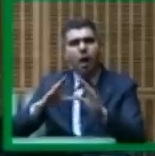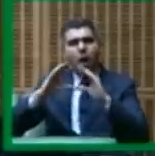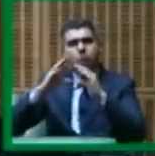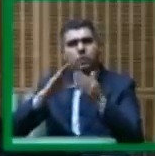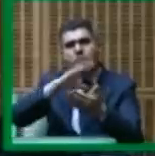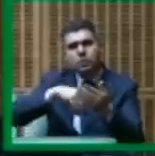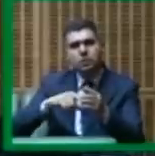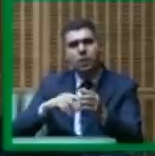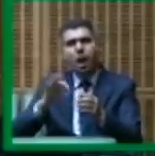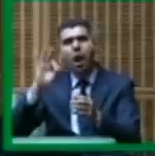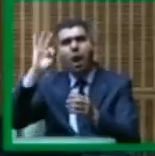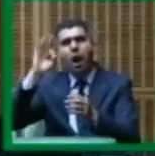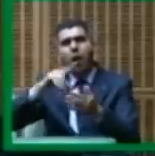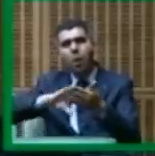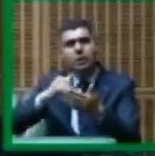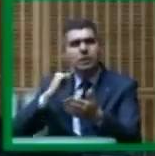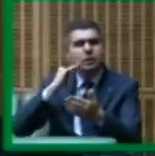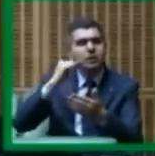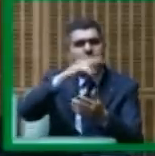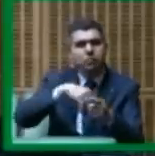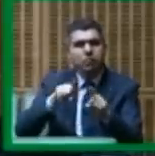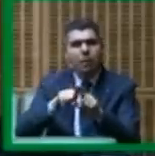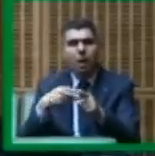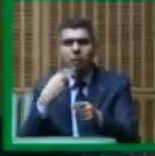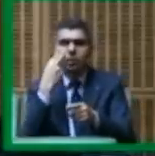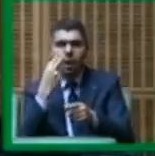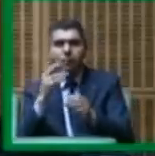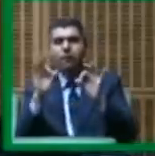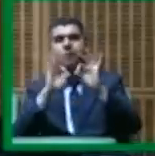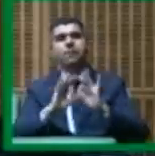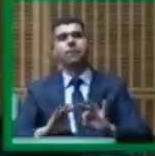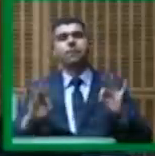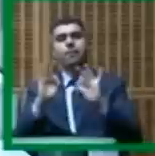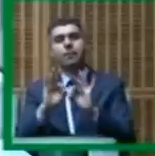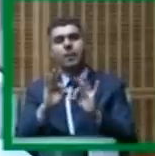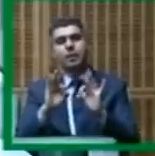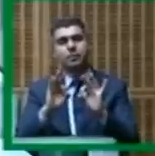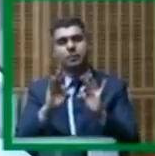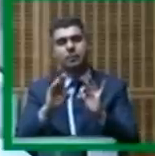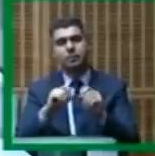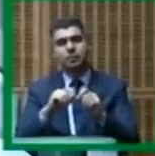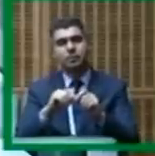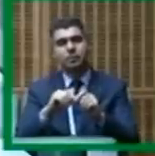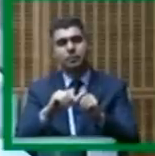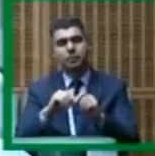الاجتماعات بالله اللي خلقوا، الآن ما بقيتش كنشوفو نهائيا.